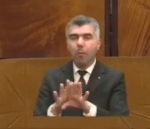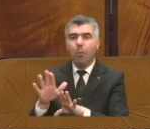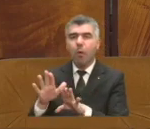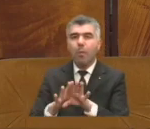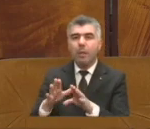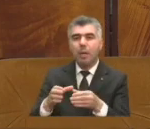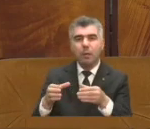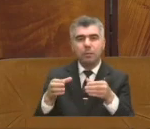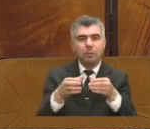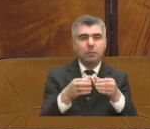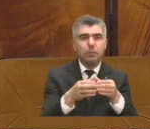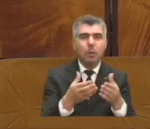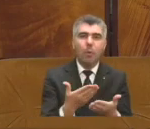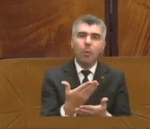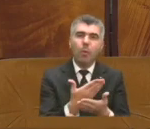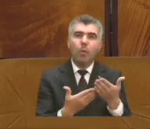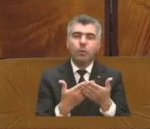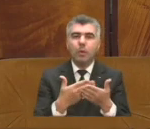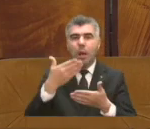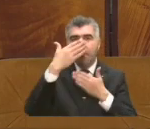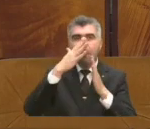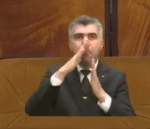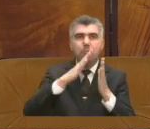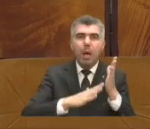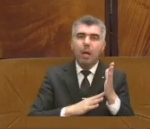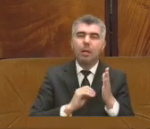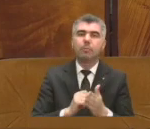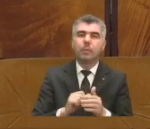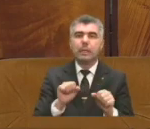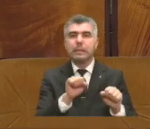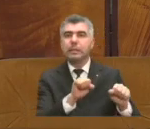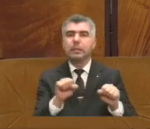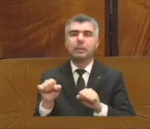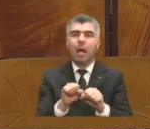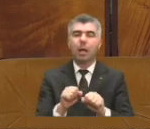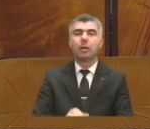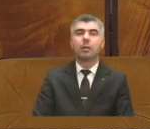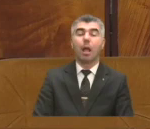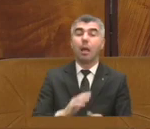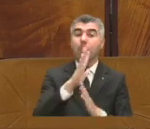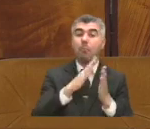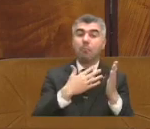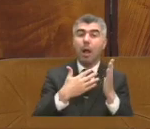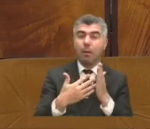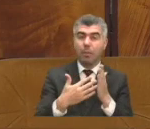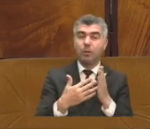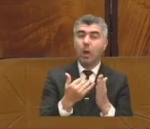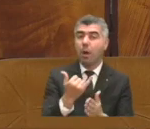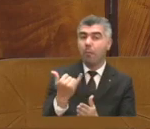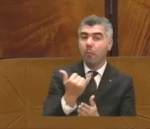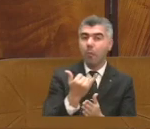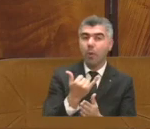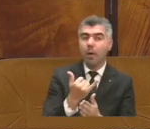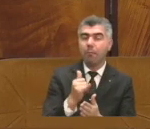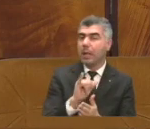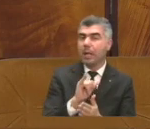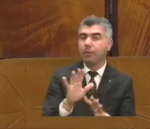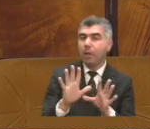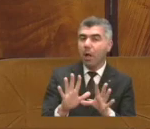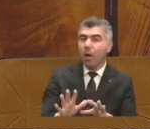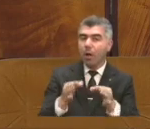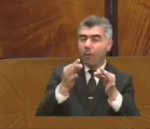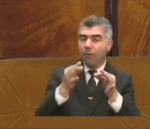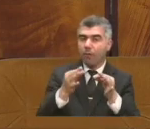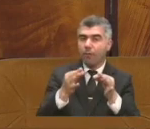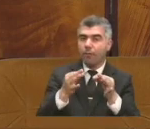الجماعية والشخصية ديال المغاربة أثناء الزلزال. هذا البرنامج السيد الوزير الأهمية ديالو كتجلى أولا في أنه